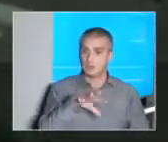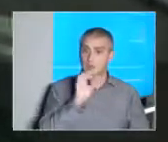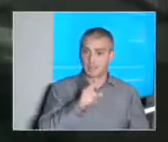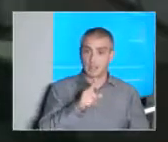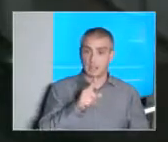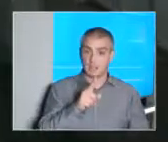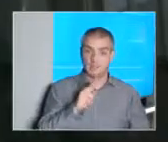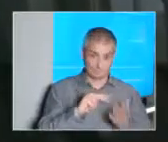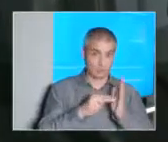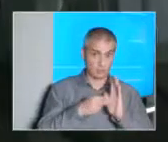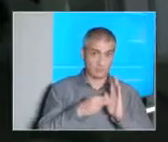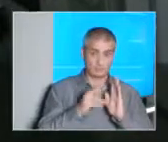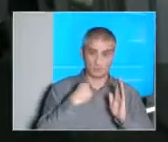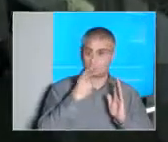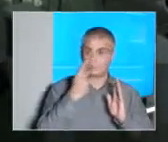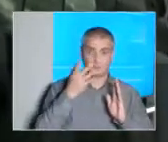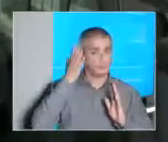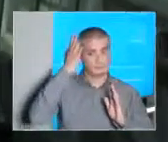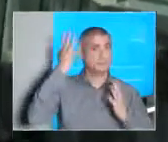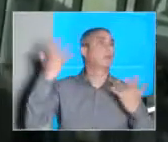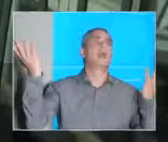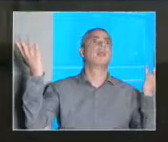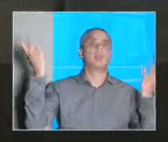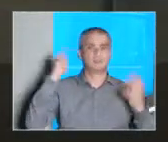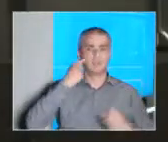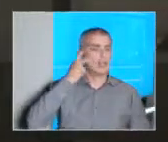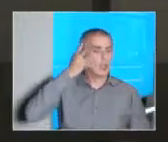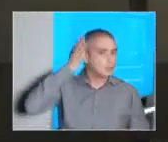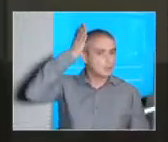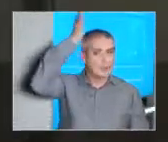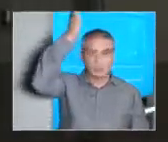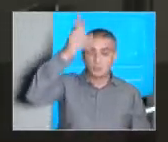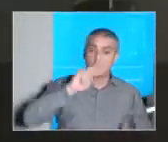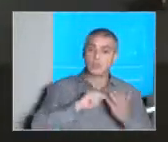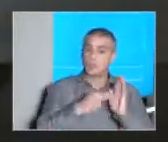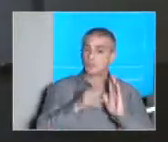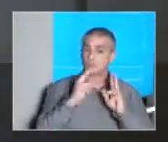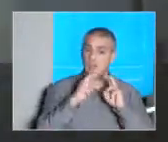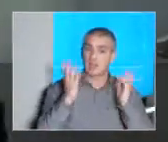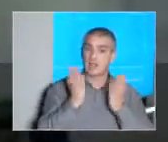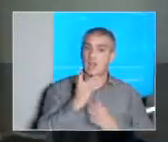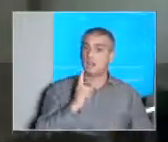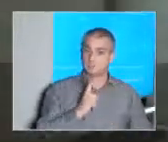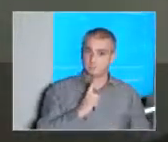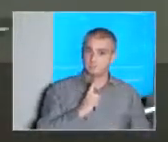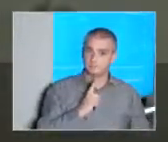תגלה, ותוכנית מתאר, זה מה שאמרת לך, בעין חזון היא פרה עם, אתה צריך להסתכל קדימה. תוכנית המתאר של העיר אילת,